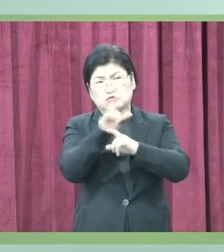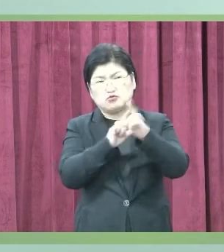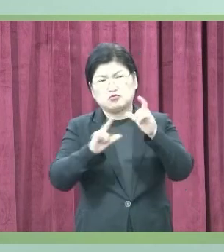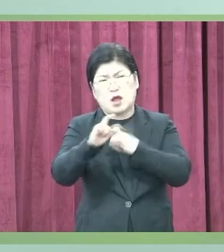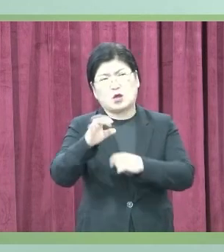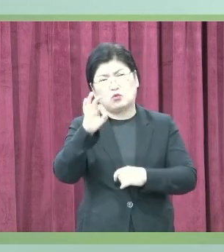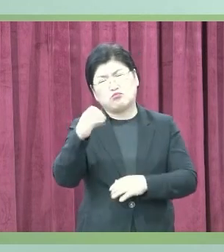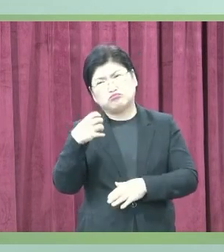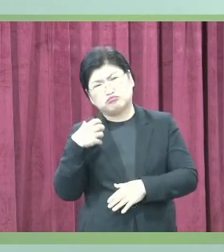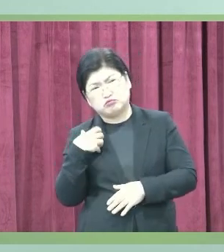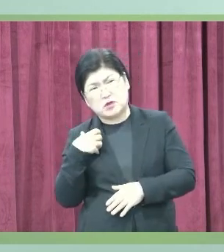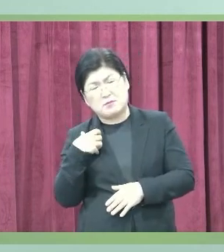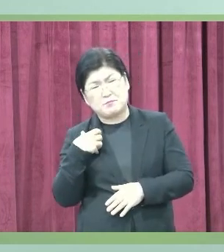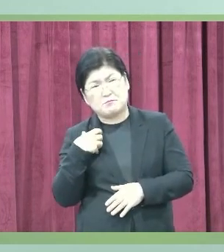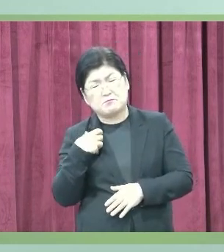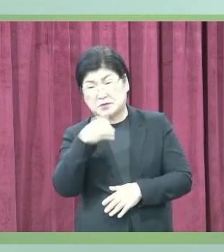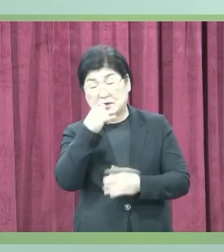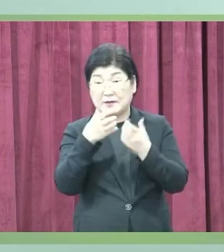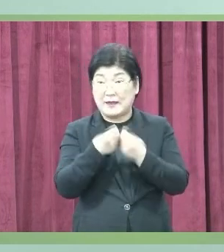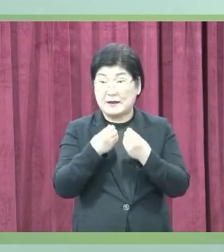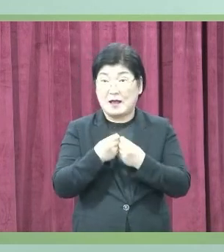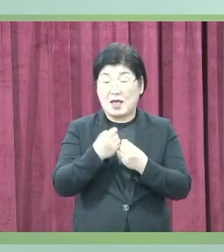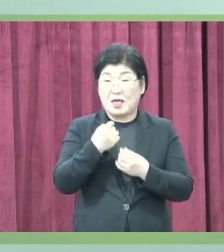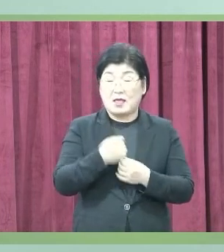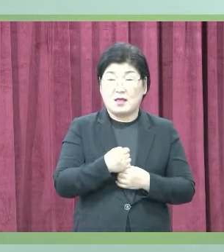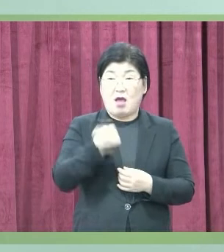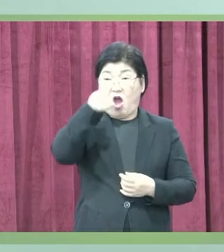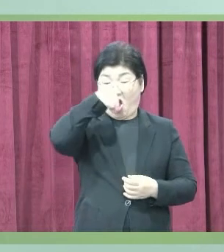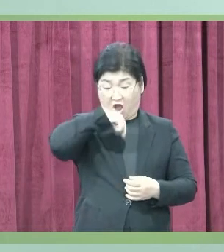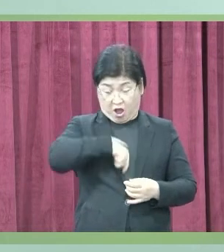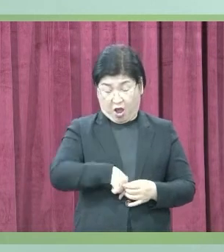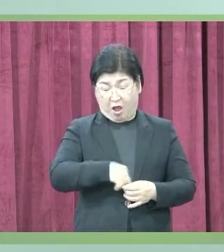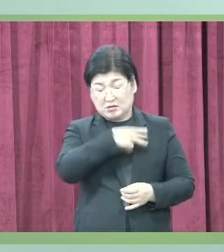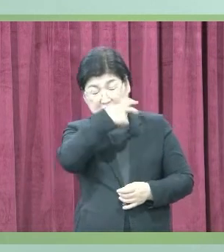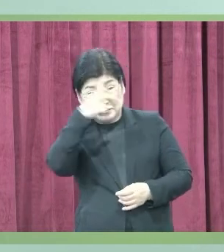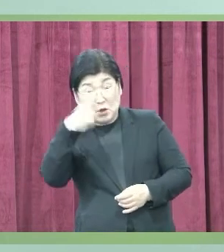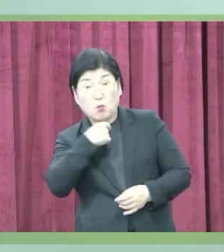수 있는 부분 없지 않습니다. 예를 들면은 내시경을 하더라도 수면 내시경을 하면